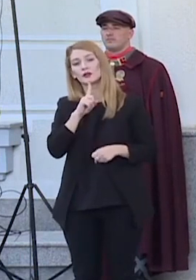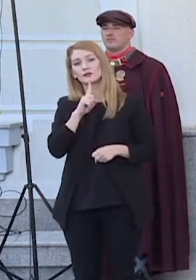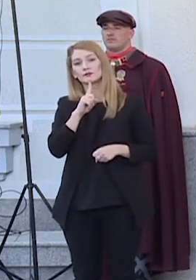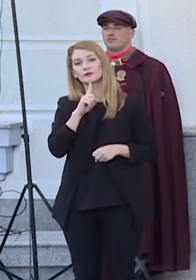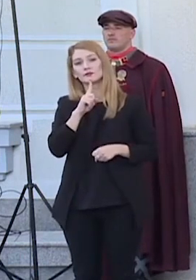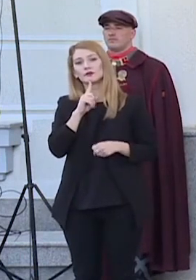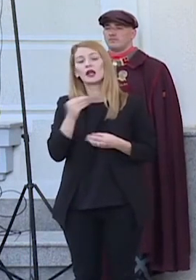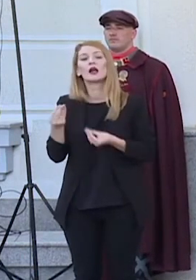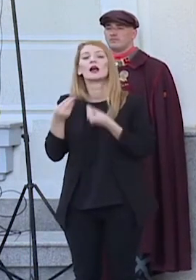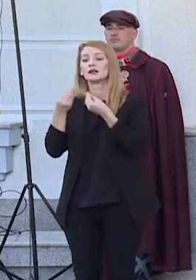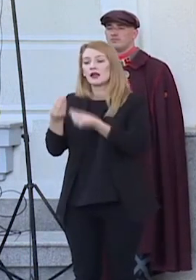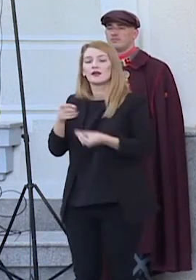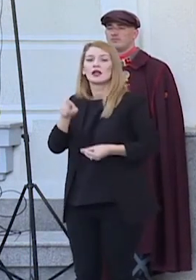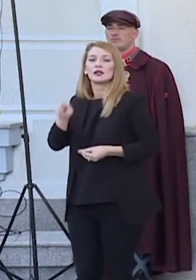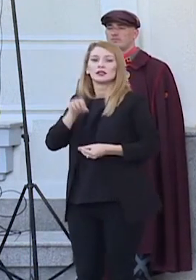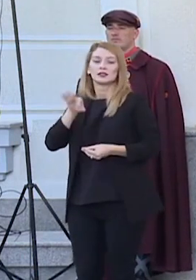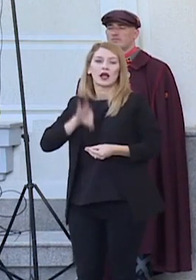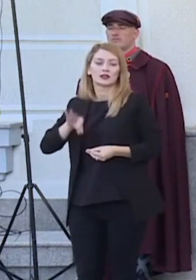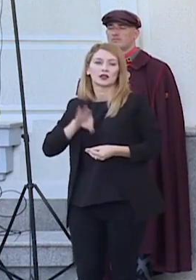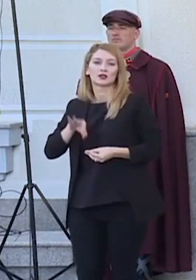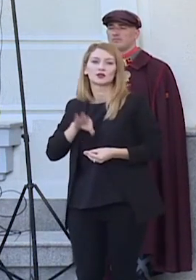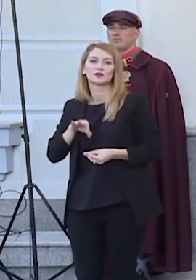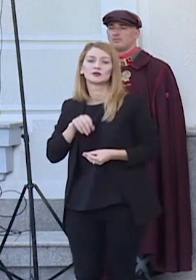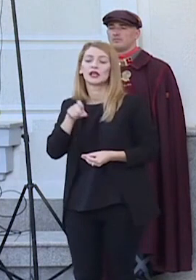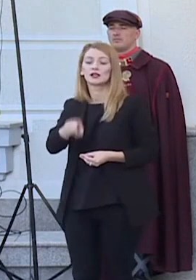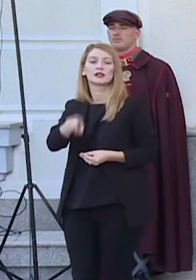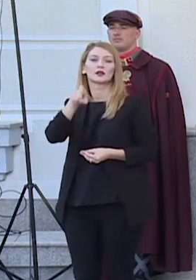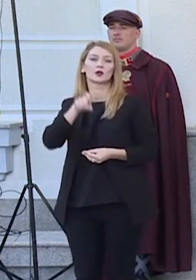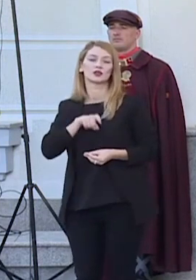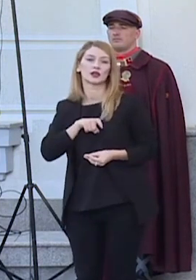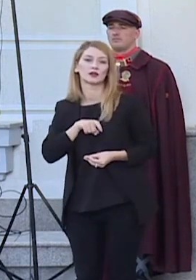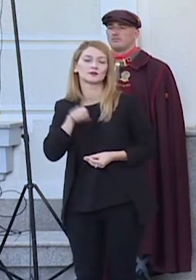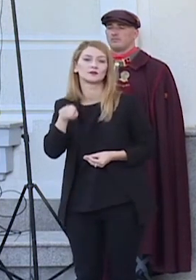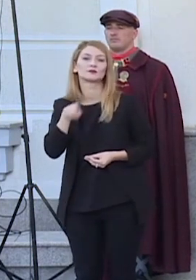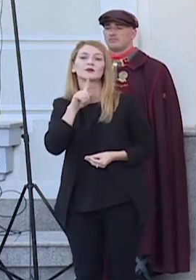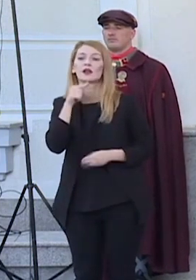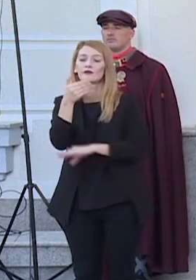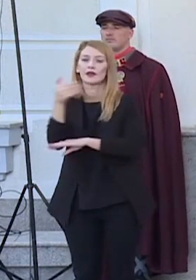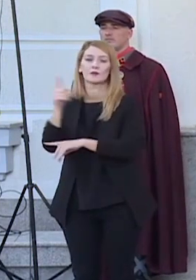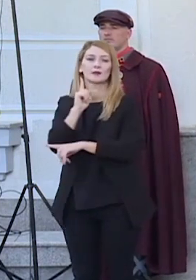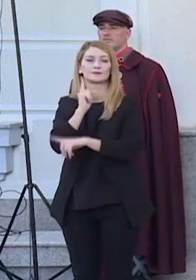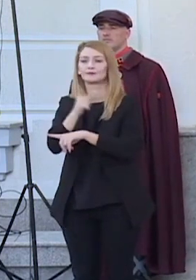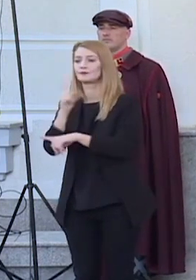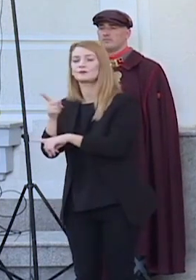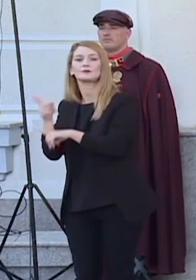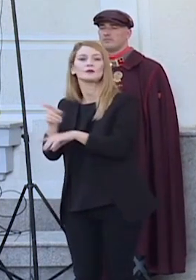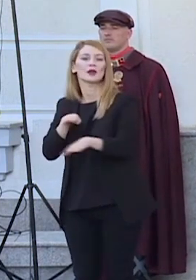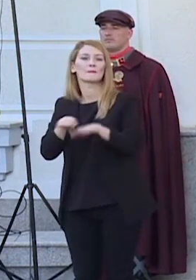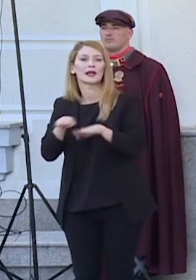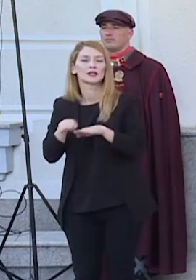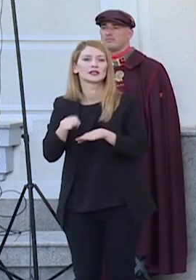се дадени како задача и задолжение на соодветните компании, министерства и институции